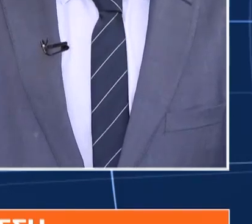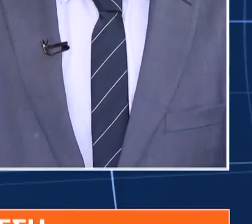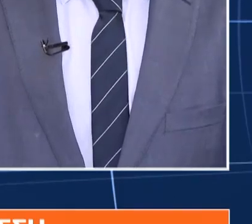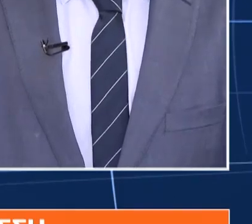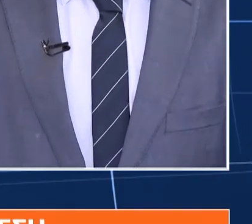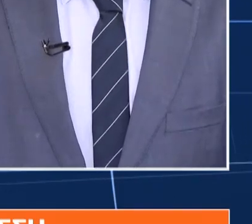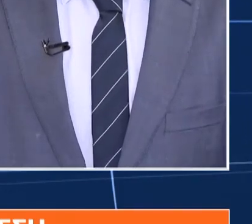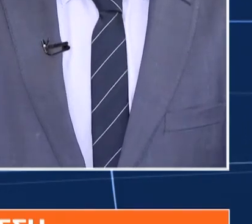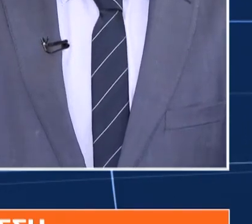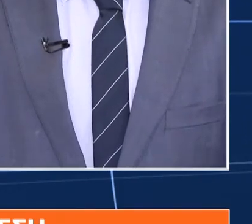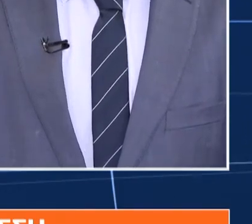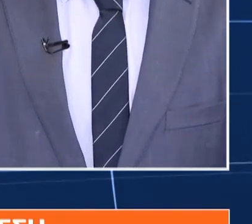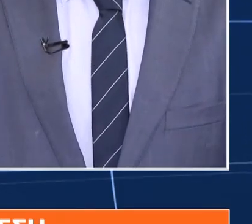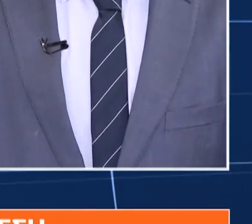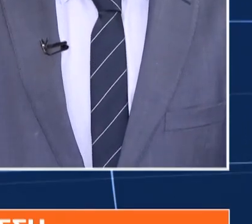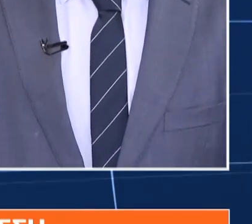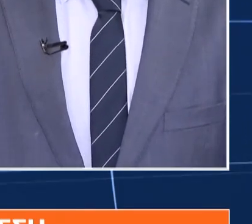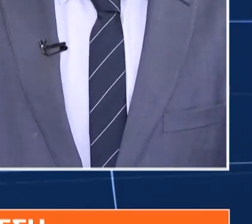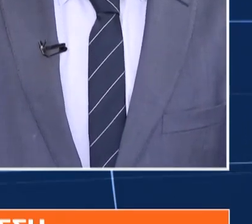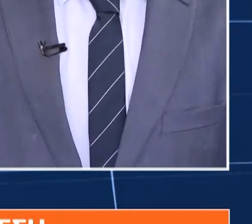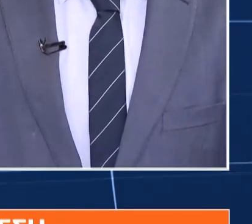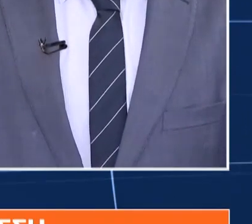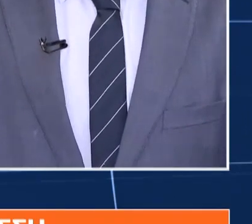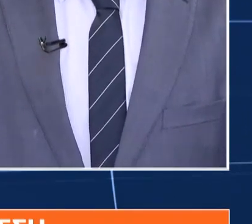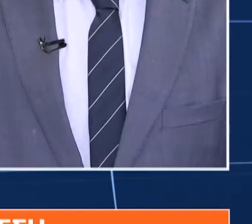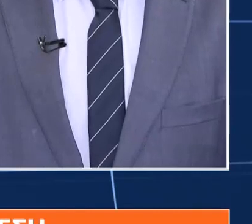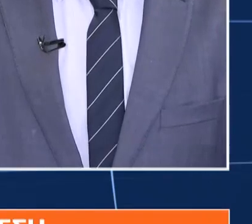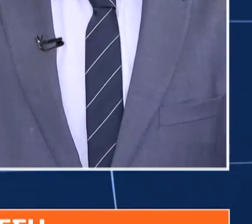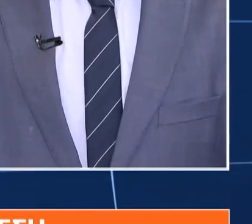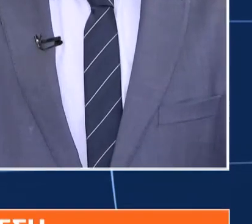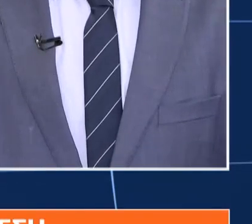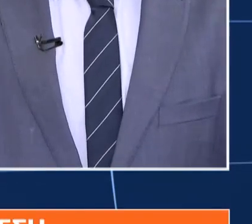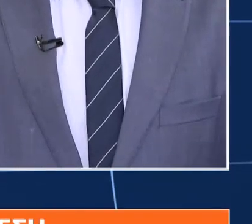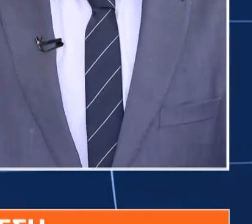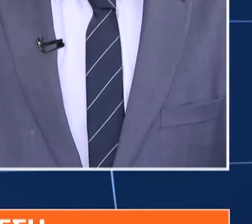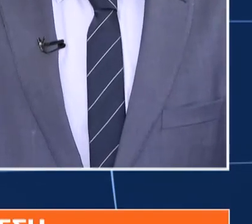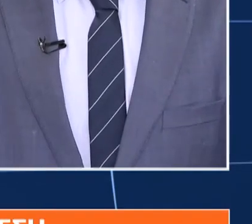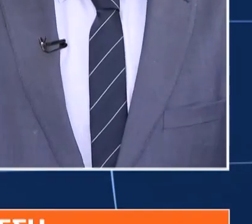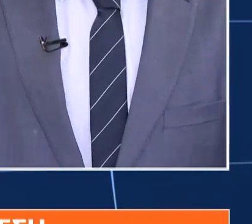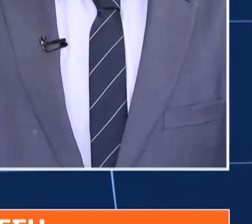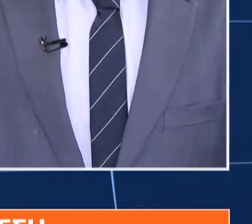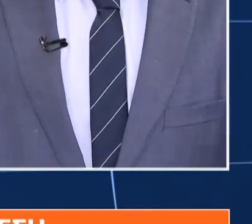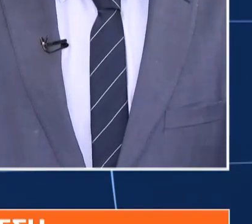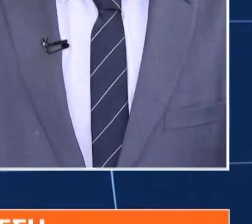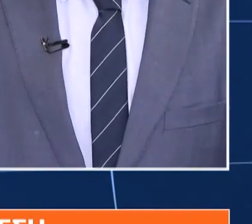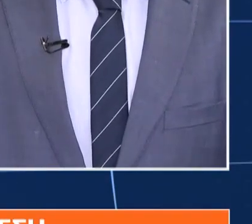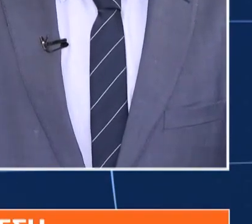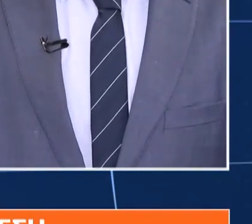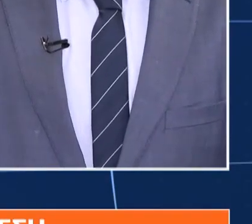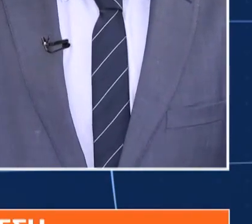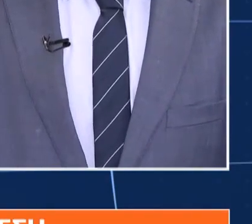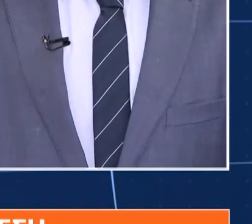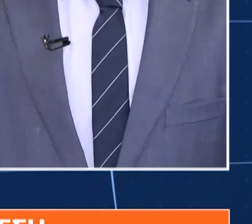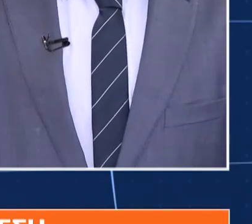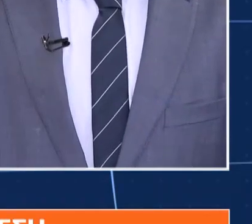αναφορά στο καλάθι του νοικοκυριού, που όπως είπε, συγκρατεί τουλάχιστον τις τιμές στο ράφι μέσα σε ένα κλίμα μεγάλης ακρίβειας